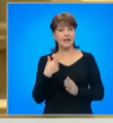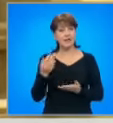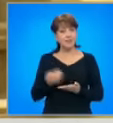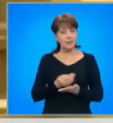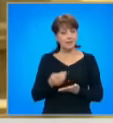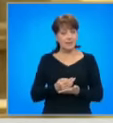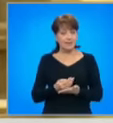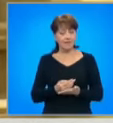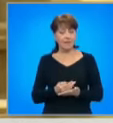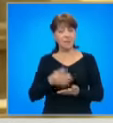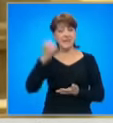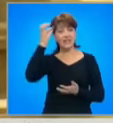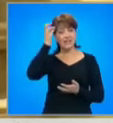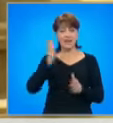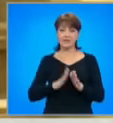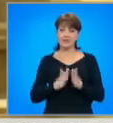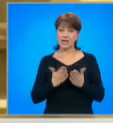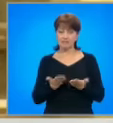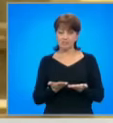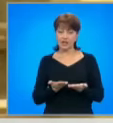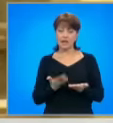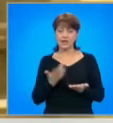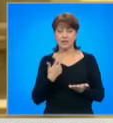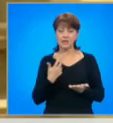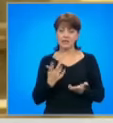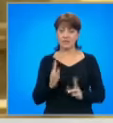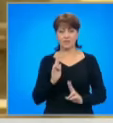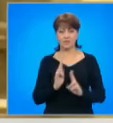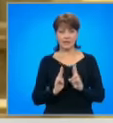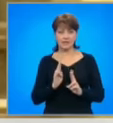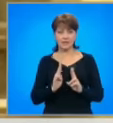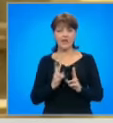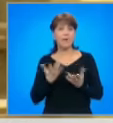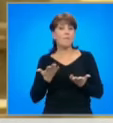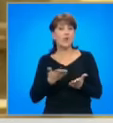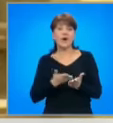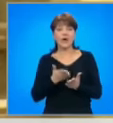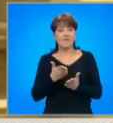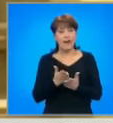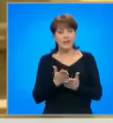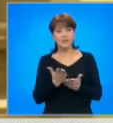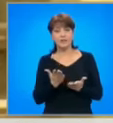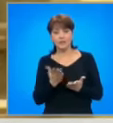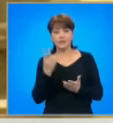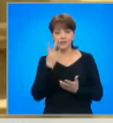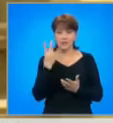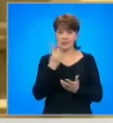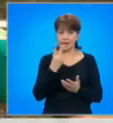газ. Страните членки се съгласиха още на съвместен механизъм, чрез който да си оказват подкрепа в сектора.